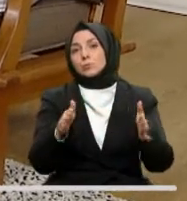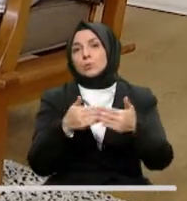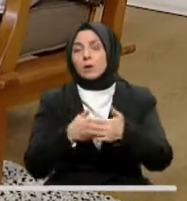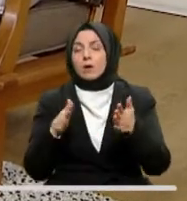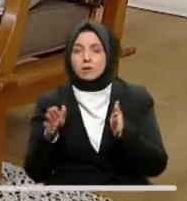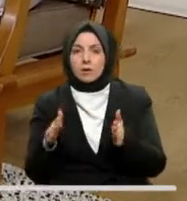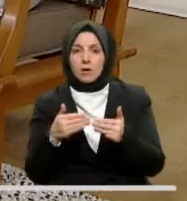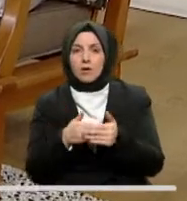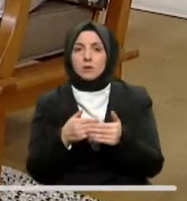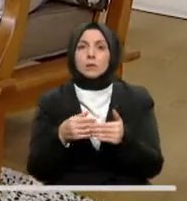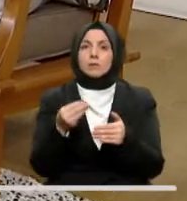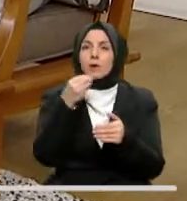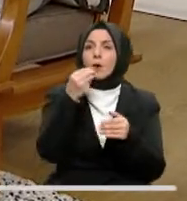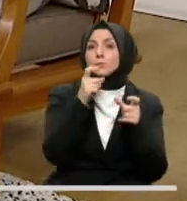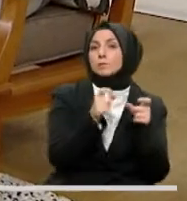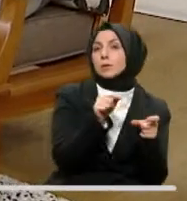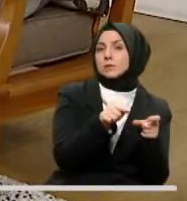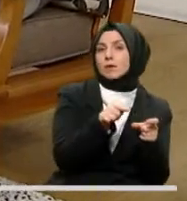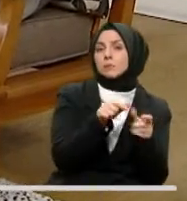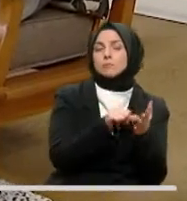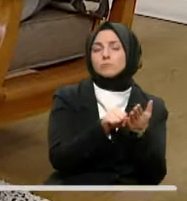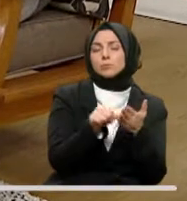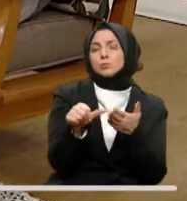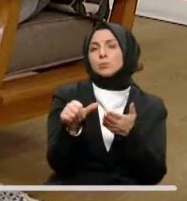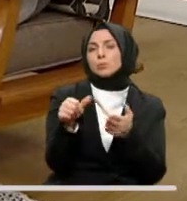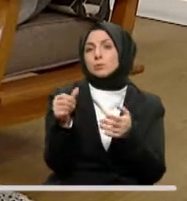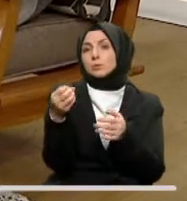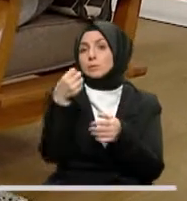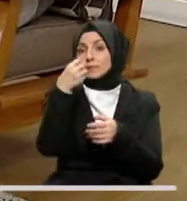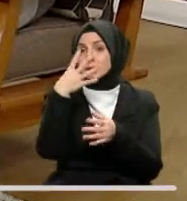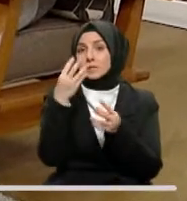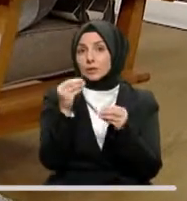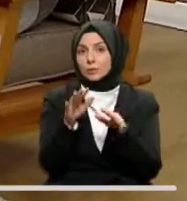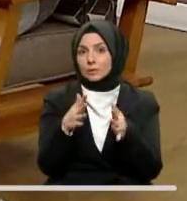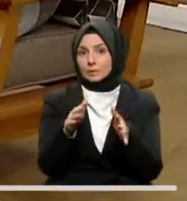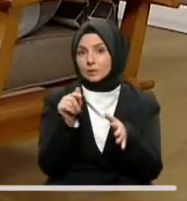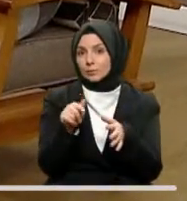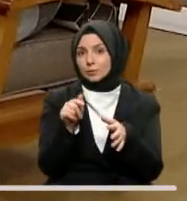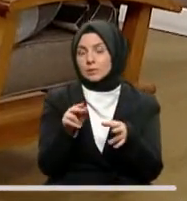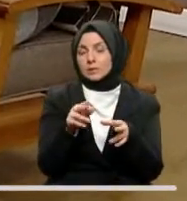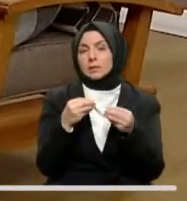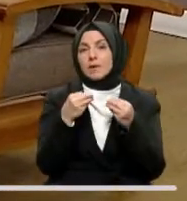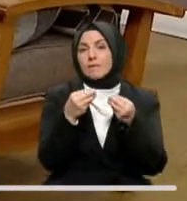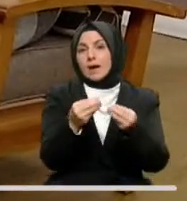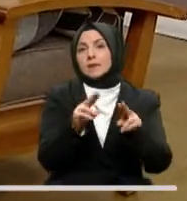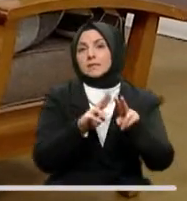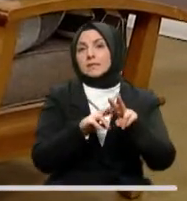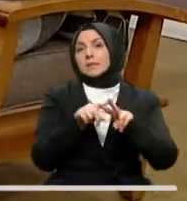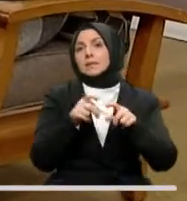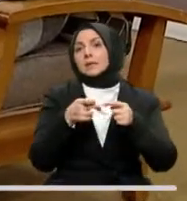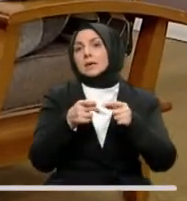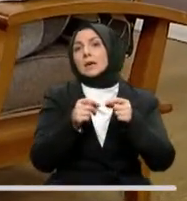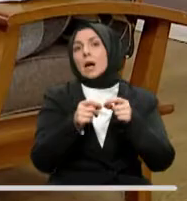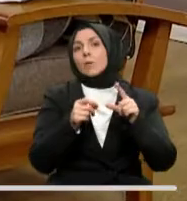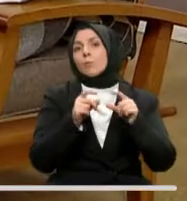sıcak değil de şu var Yani bunlar dışarıya karbondioksit veriyor böyle insanı boğacaktı karbondioksit değil bunlar yani bitkinin salgıladığı karbondioksit ya da